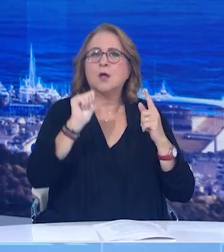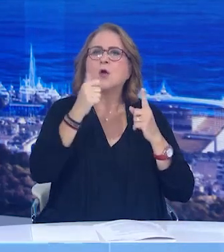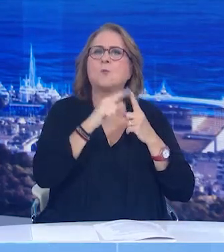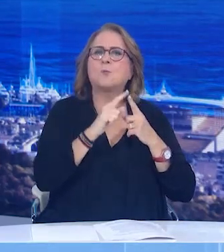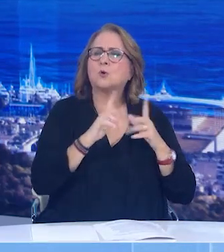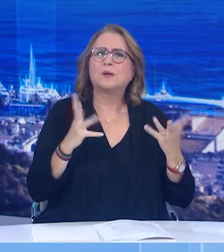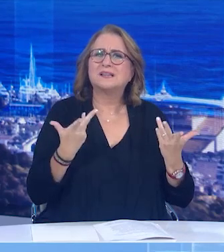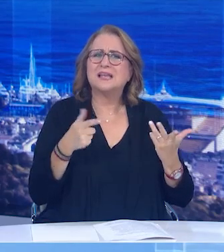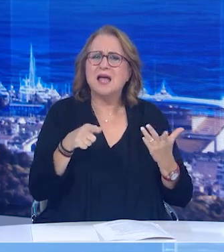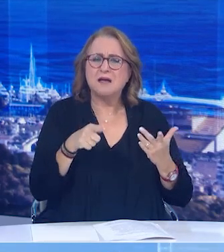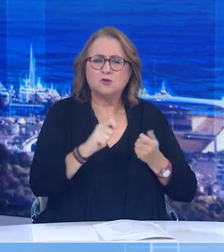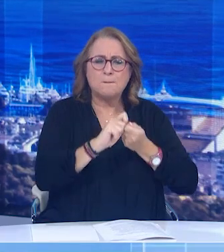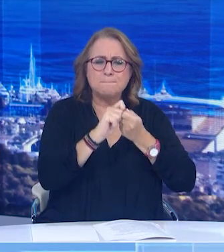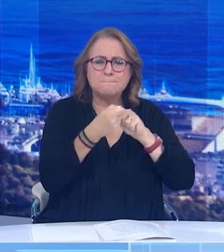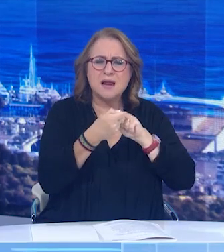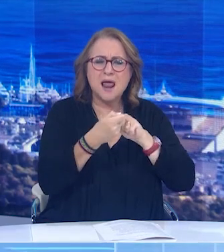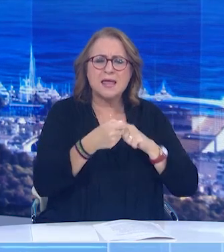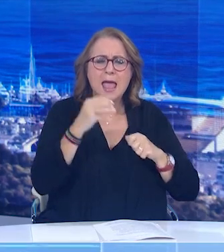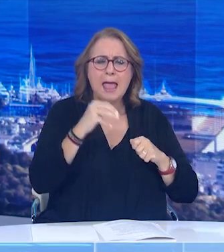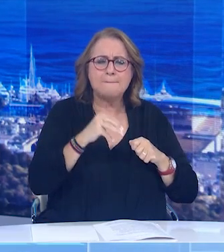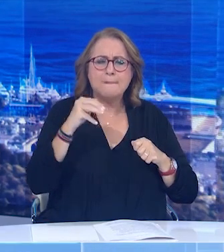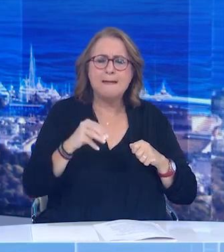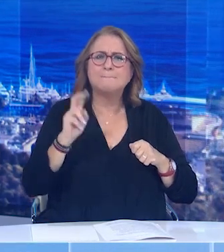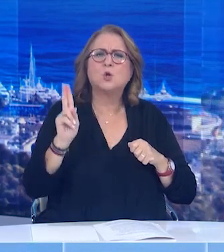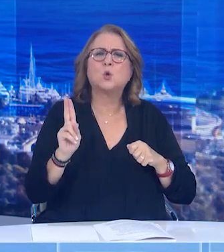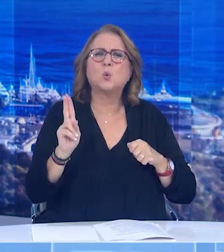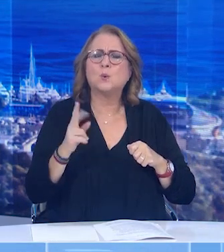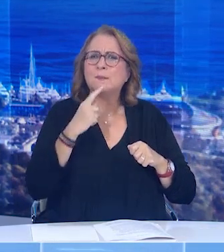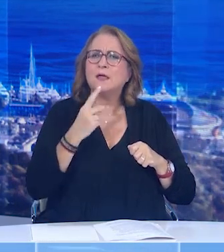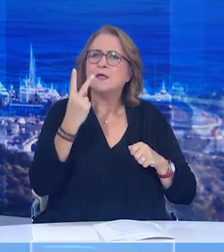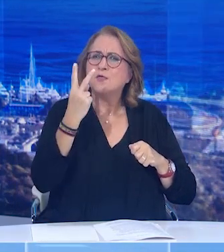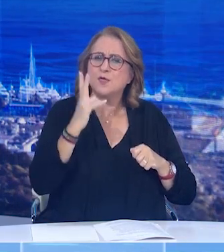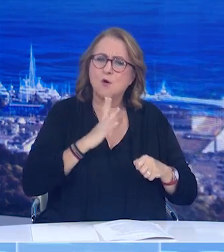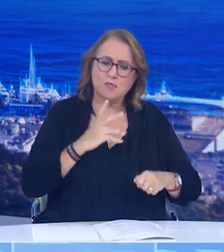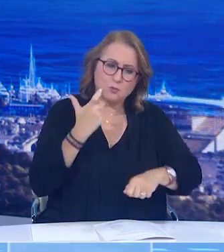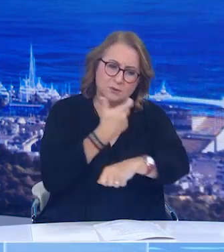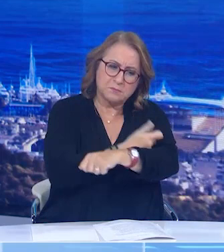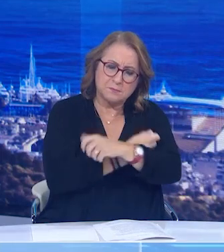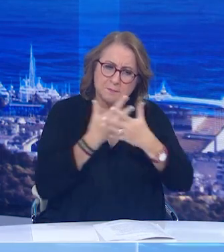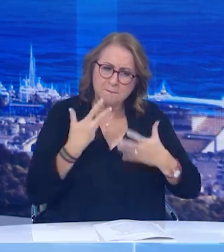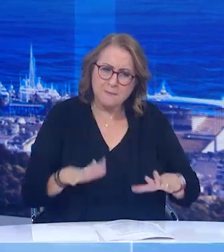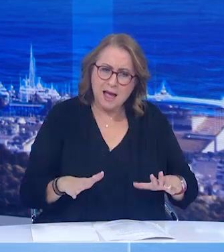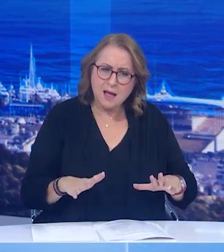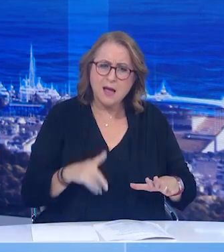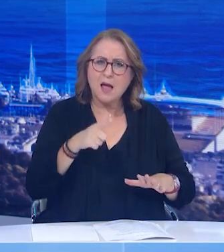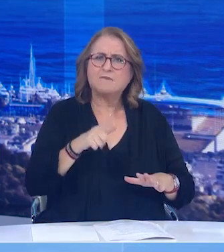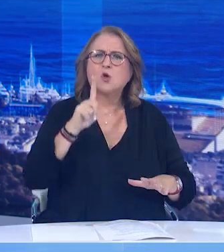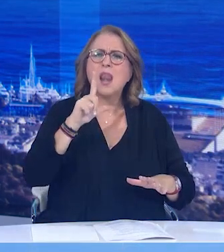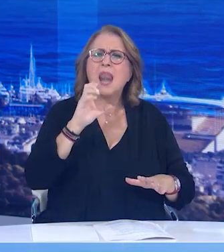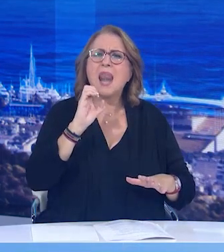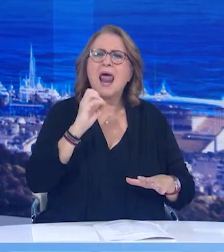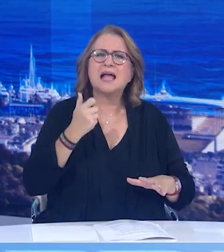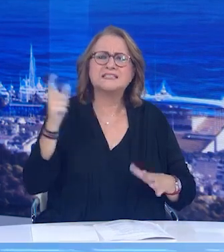για την παραλλαγή MMU, που κάποιες μελέτες είχαν δείξει ότι δύο άτομα δεν είχαν αποκριθεί στα εμβόλια. Αν θυμάμαι καλά, του Lancet ήταν, ή δεν είχαν